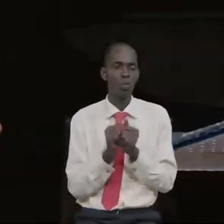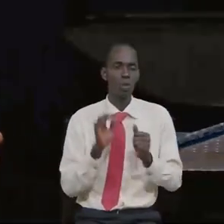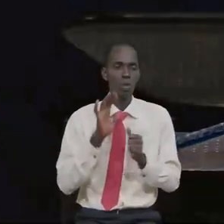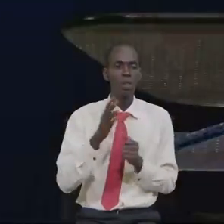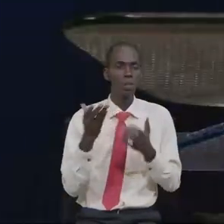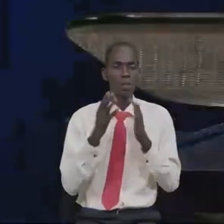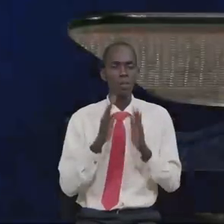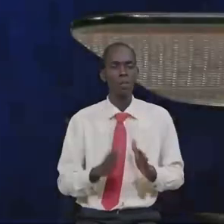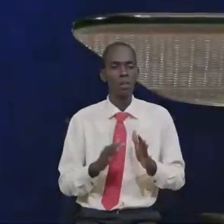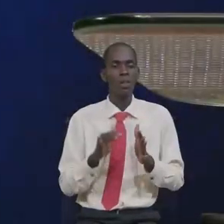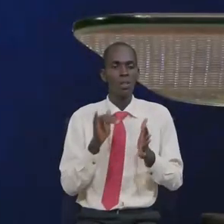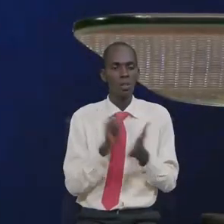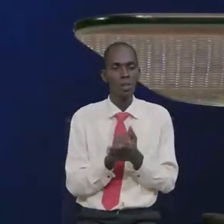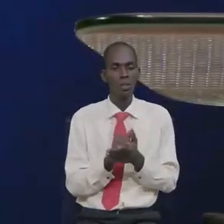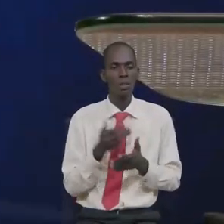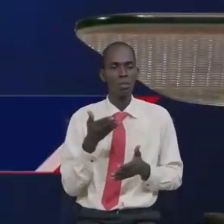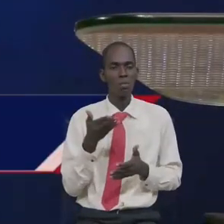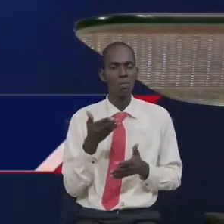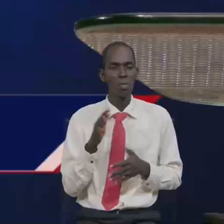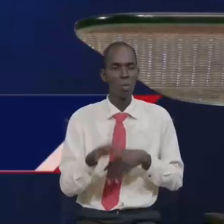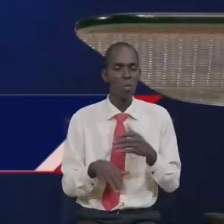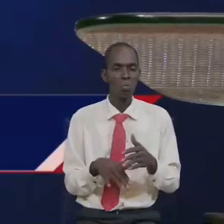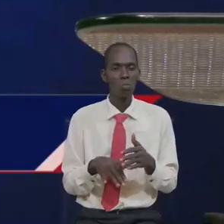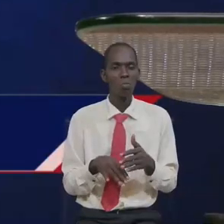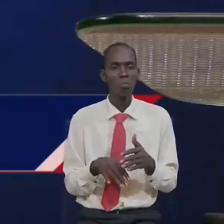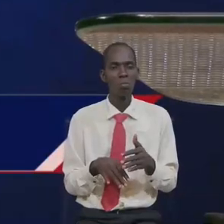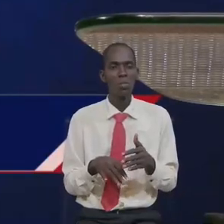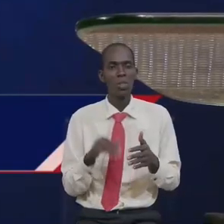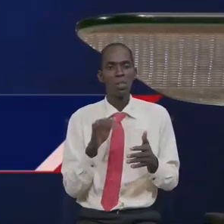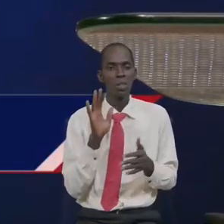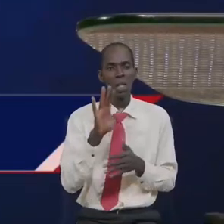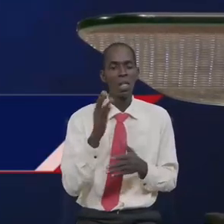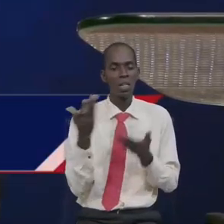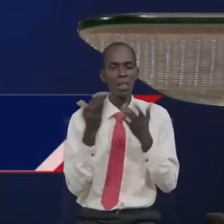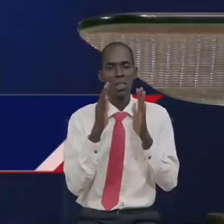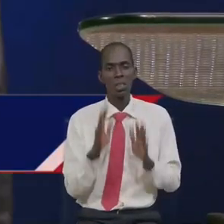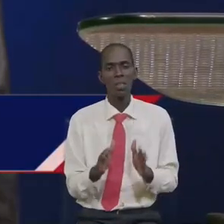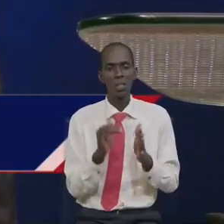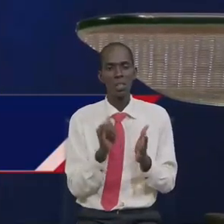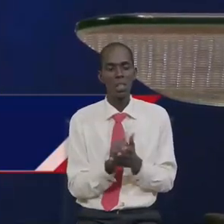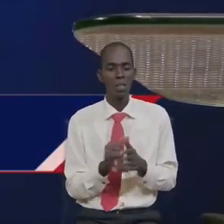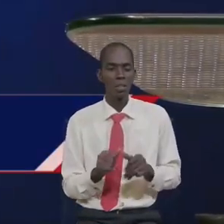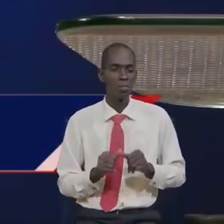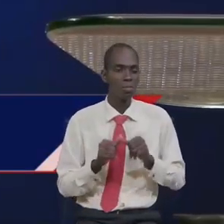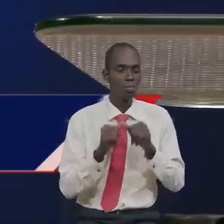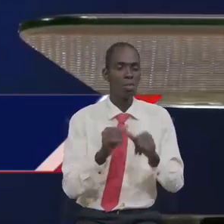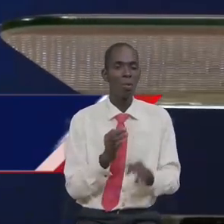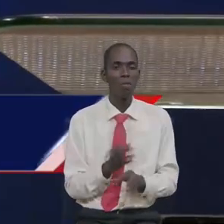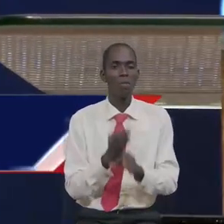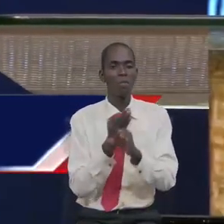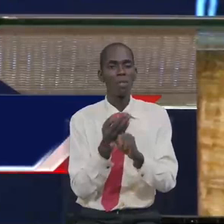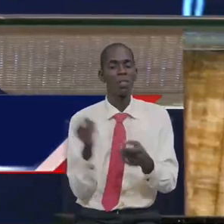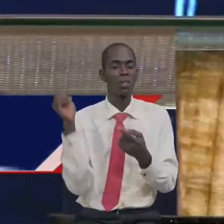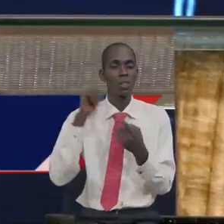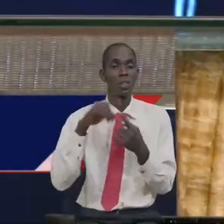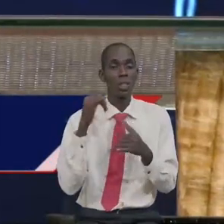Premier roi 8, 23. Ô Éternel Dieu d'Israël, il n'y a point de Dieu semblable à toi, ni en haut dans les cieux, ni en bas sur la terre.